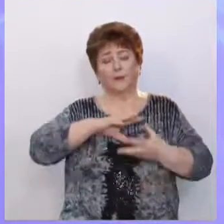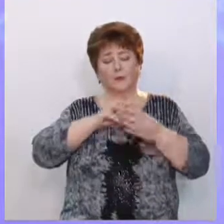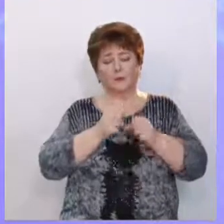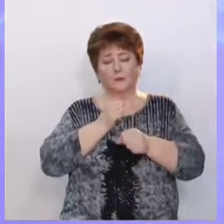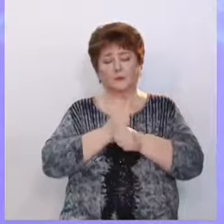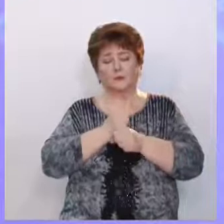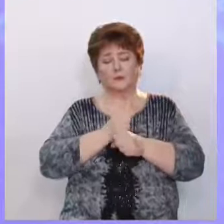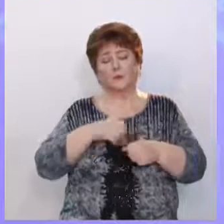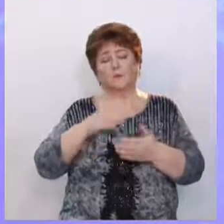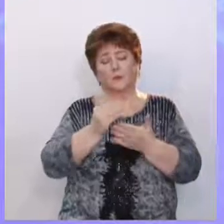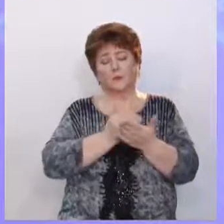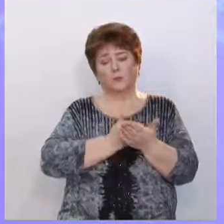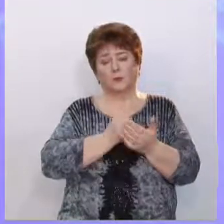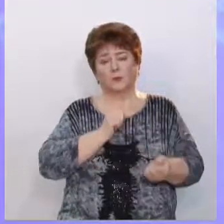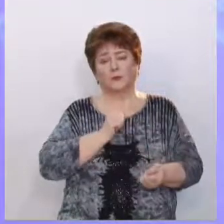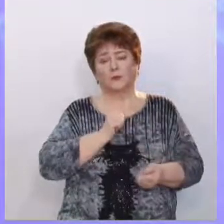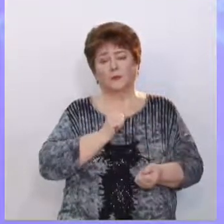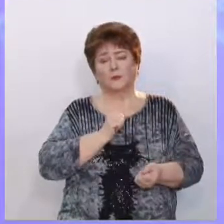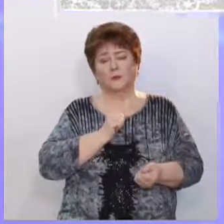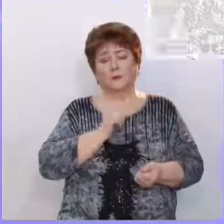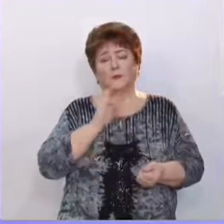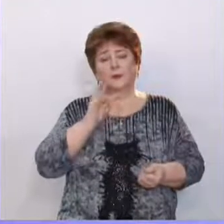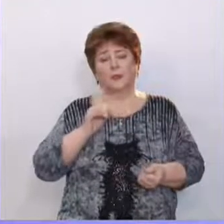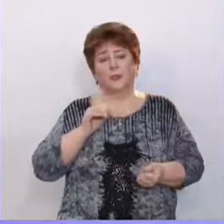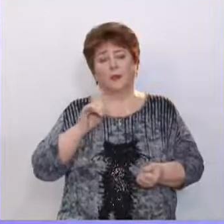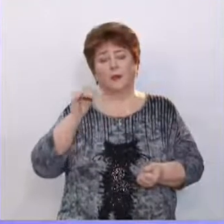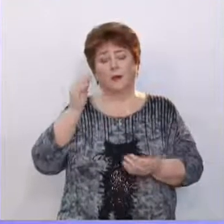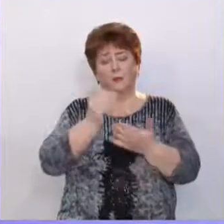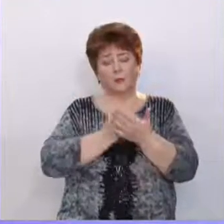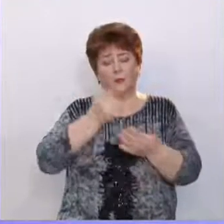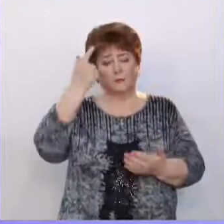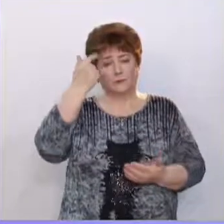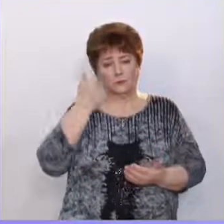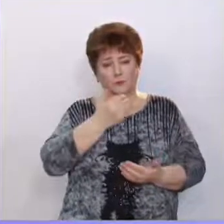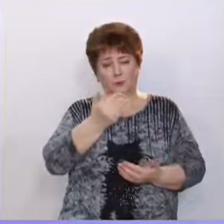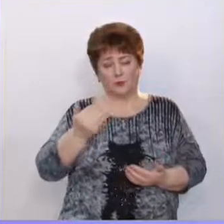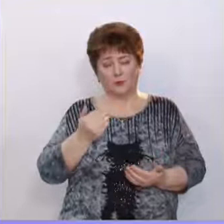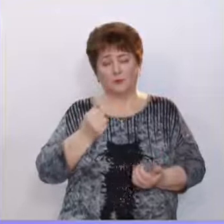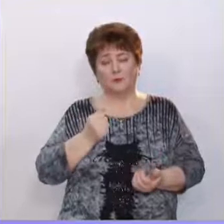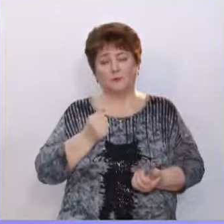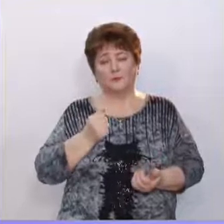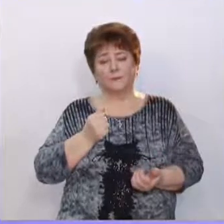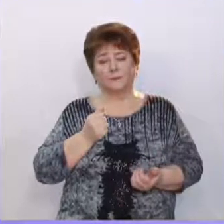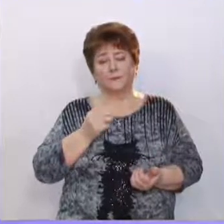Подведем итог урока. На уроке вы узнали,